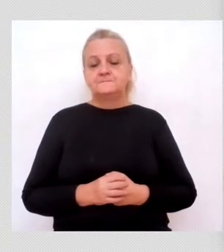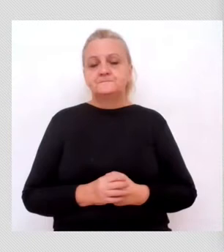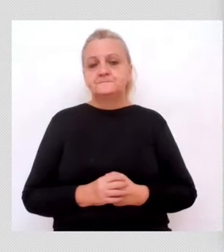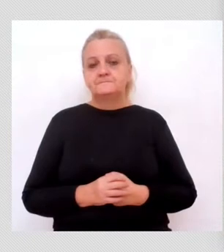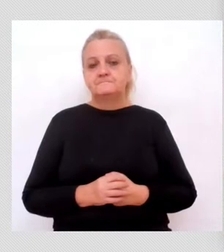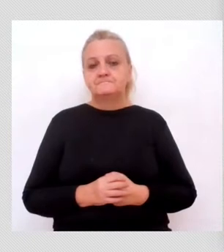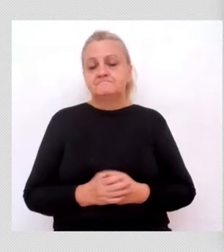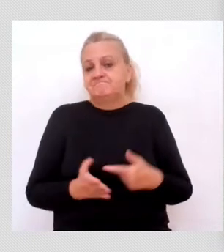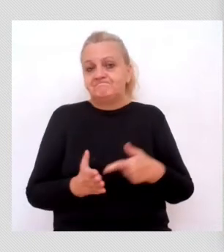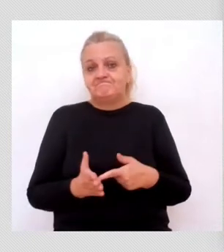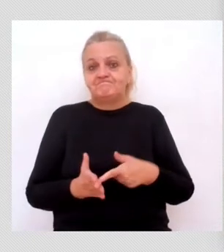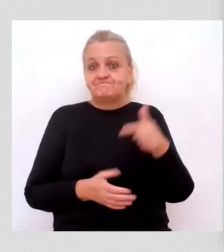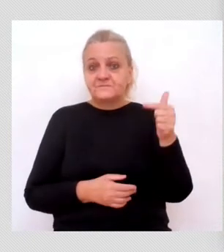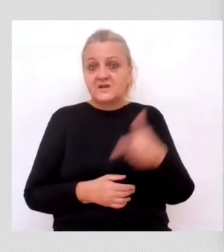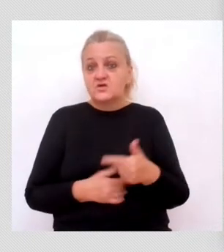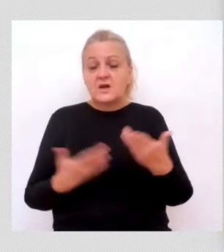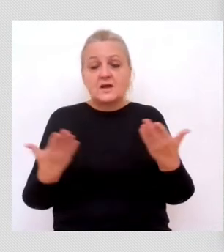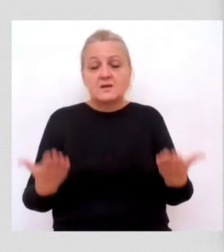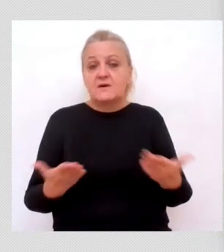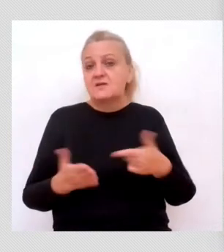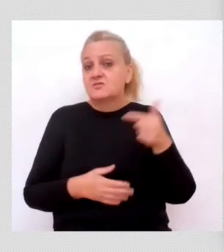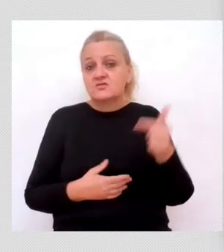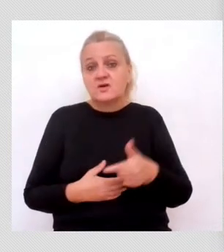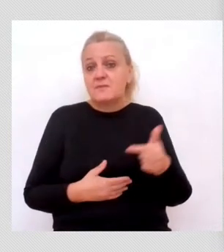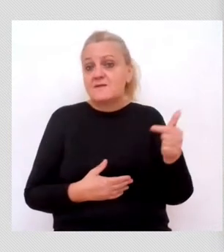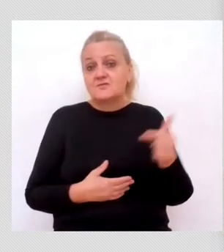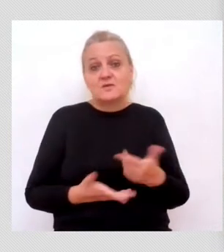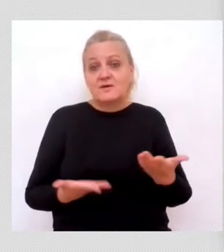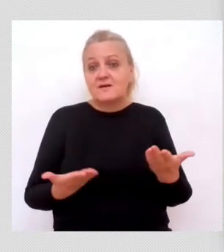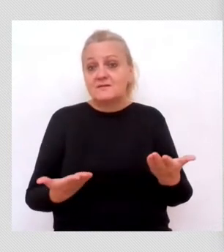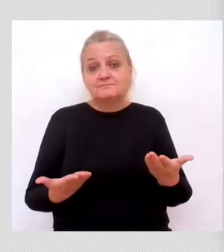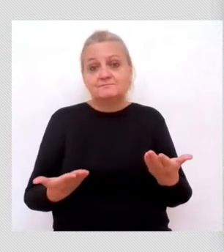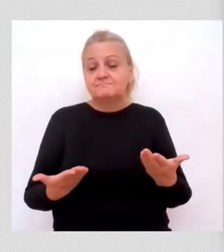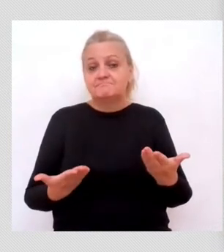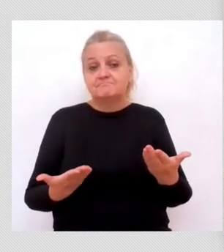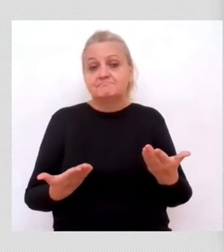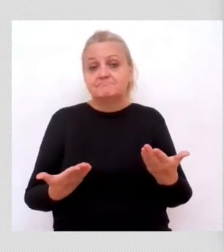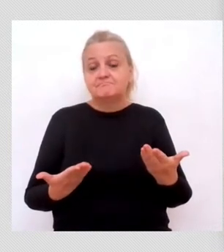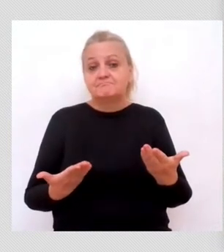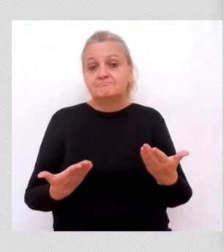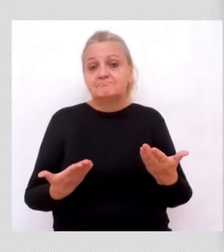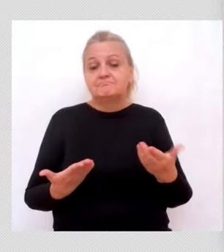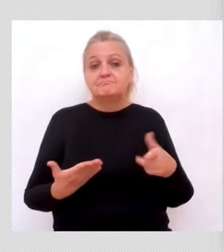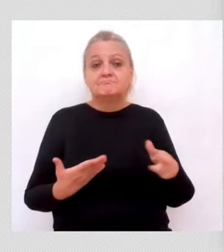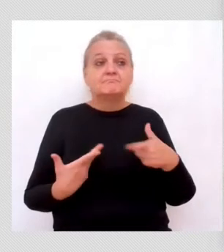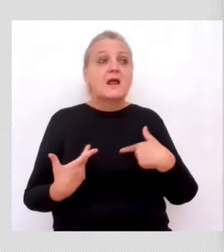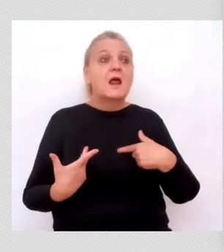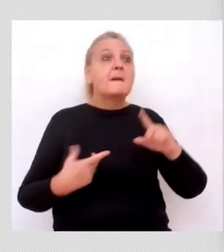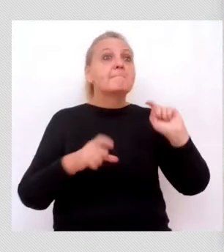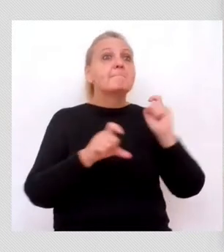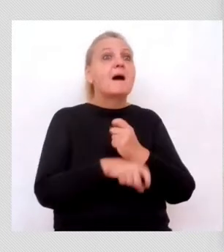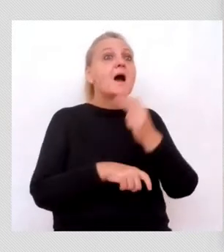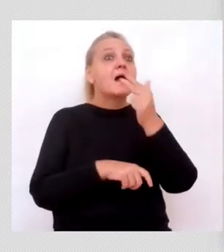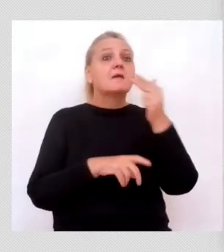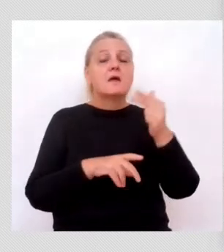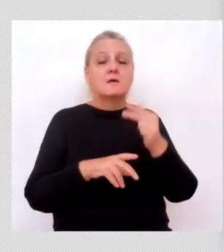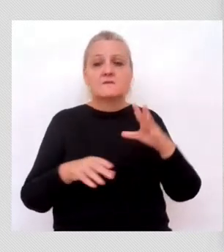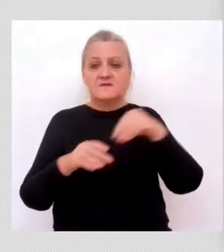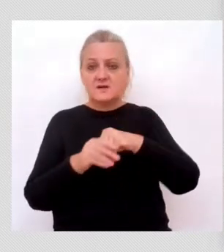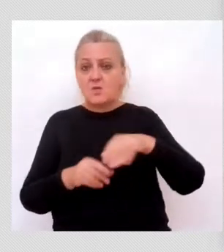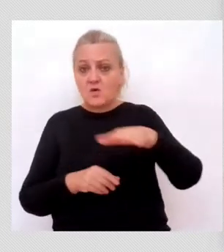że po prostu trzeba wycofywać państwo z tych sfer, których być nie powinno. Nawet